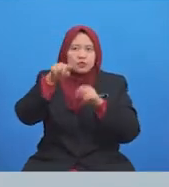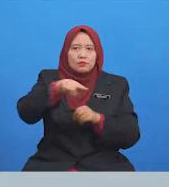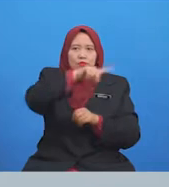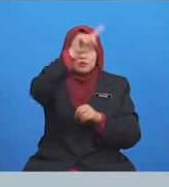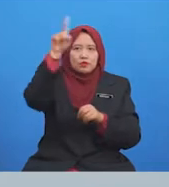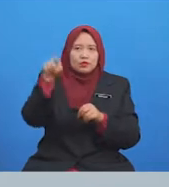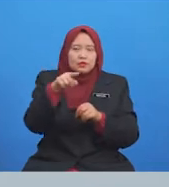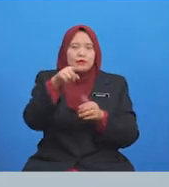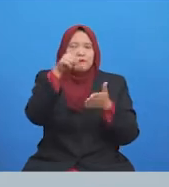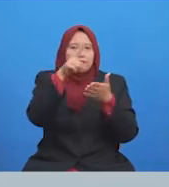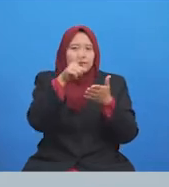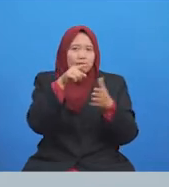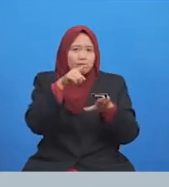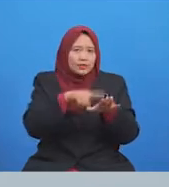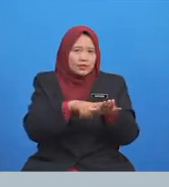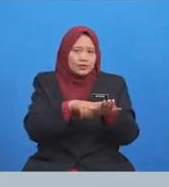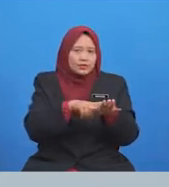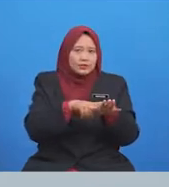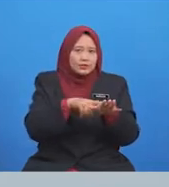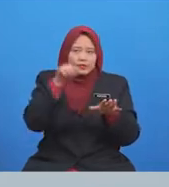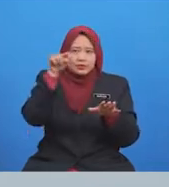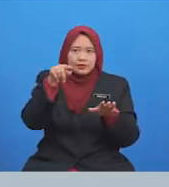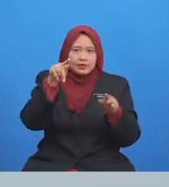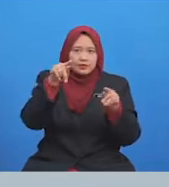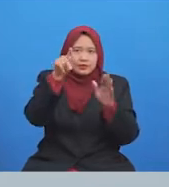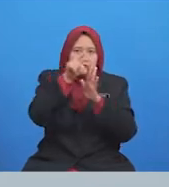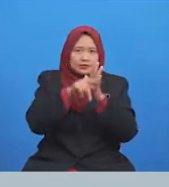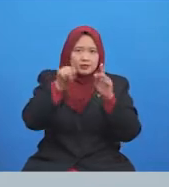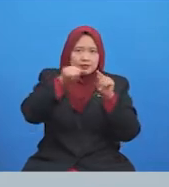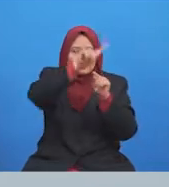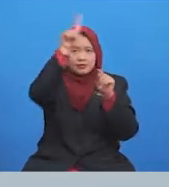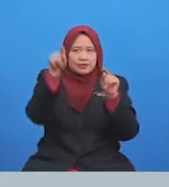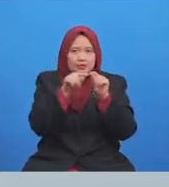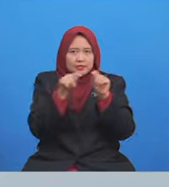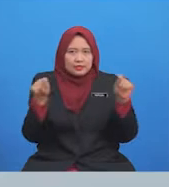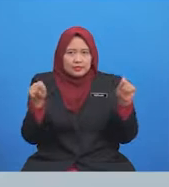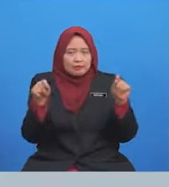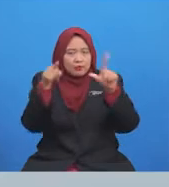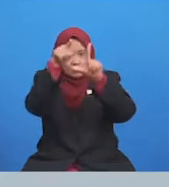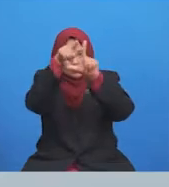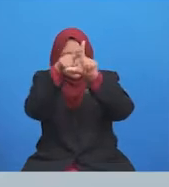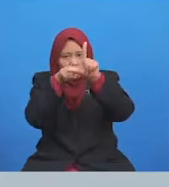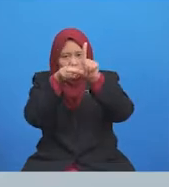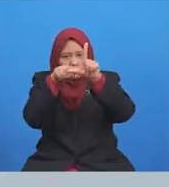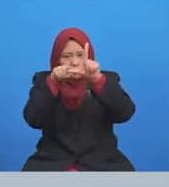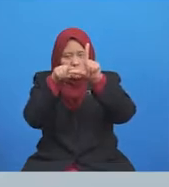titik ketangenan akan membentuk sudut 90 darjah.